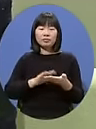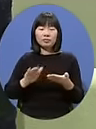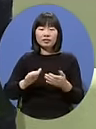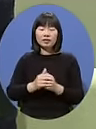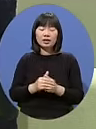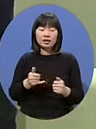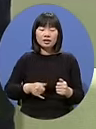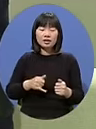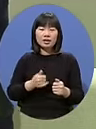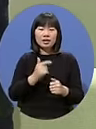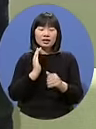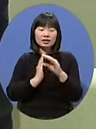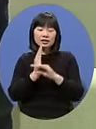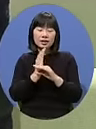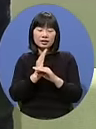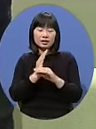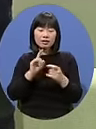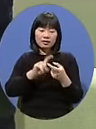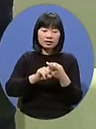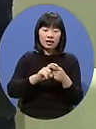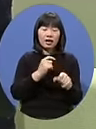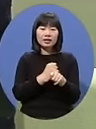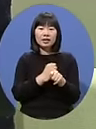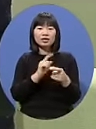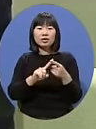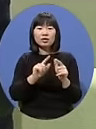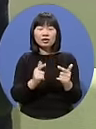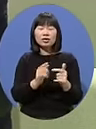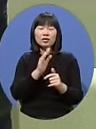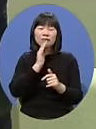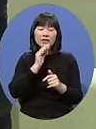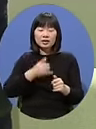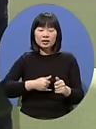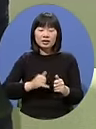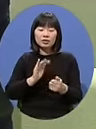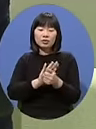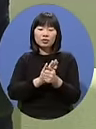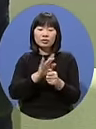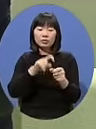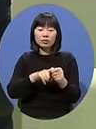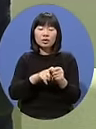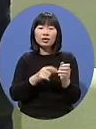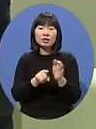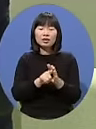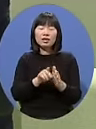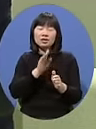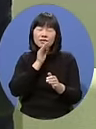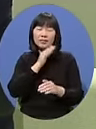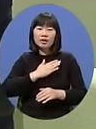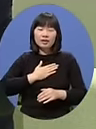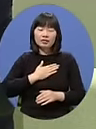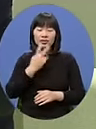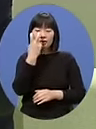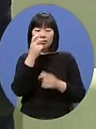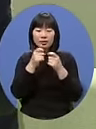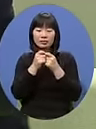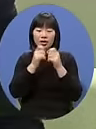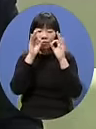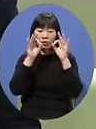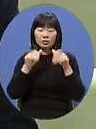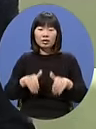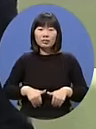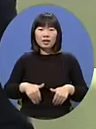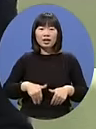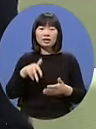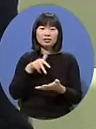아이를 지나치게 두둔하자고 하는 것은 아니고 진짜 이 아이를 돕기 위해서는 진짜 의도, 감정을 살펴야 되는 거거든요.